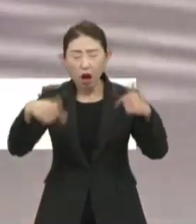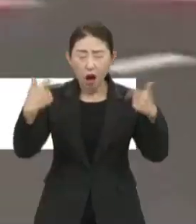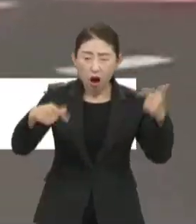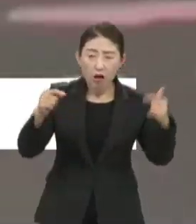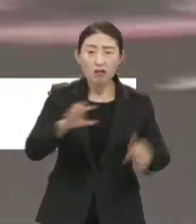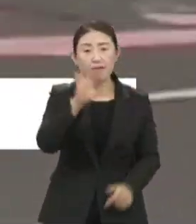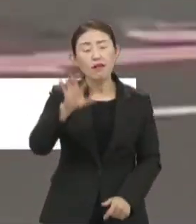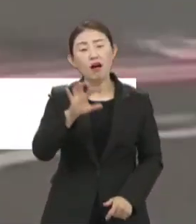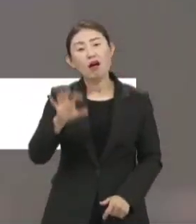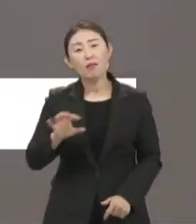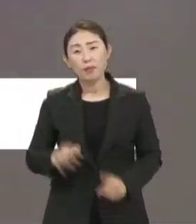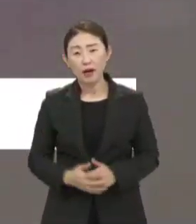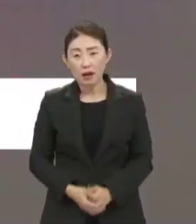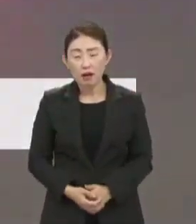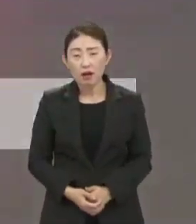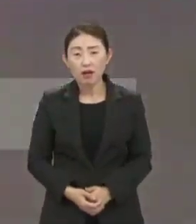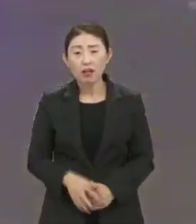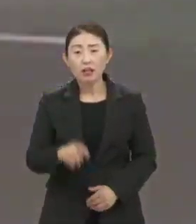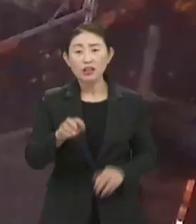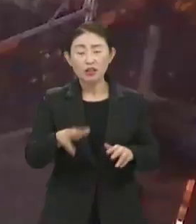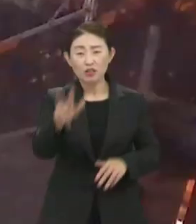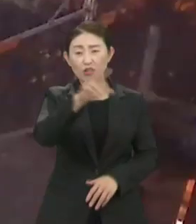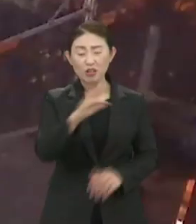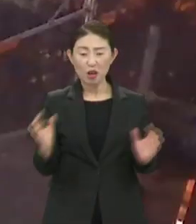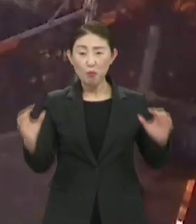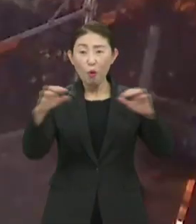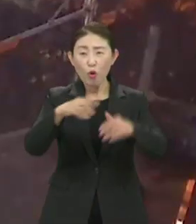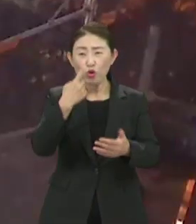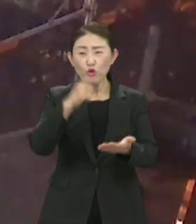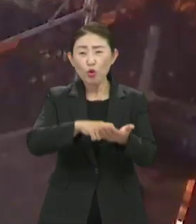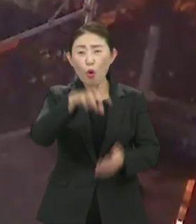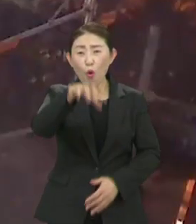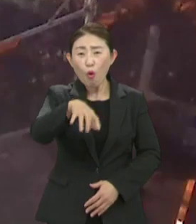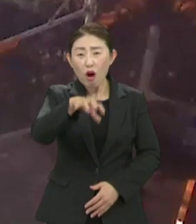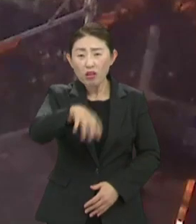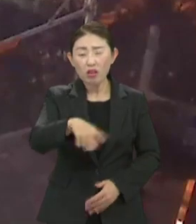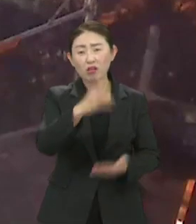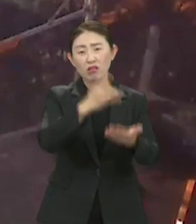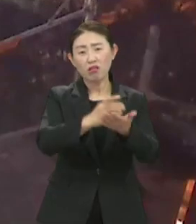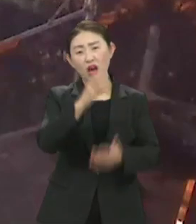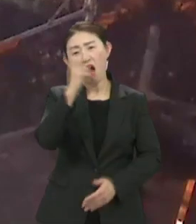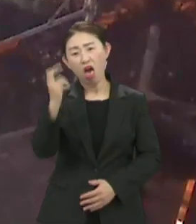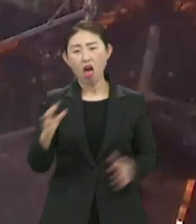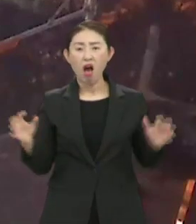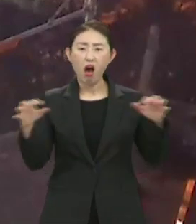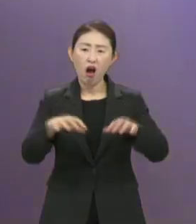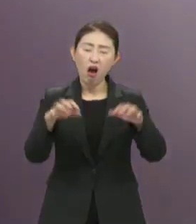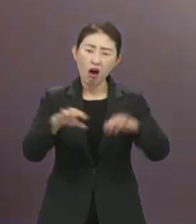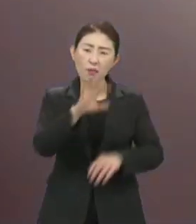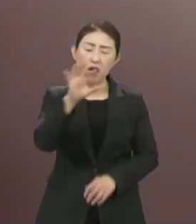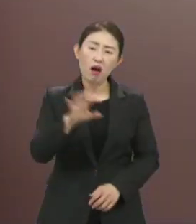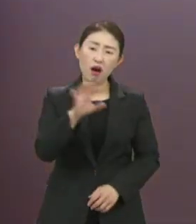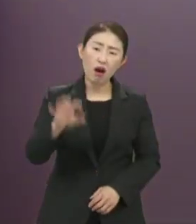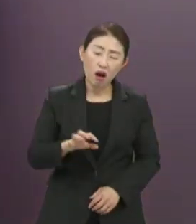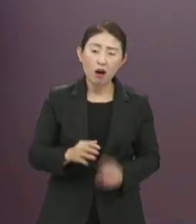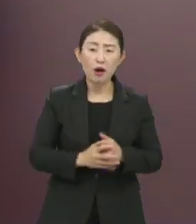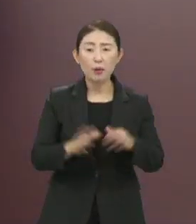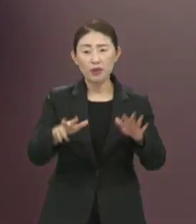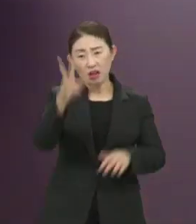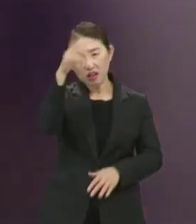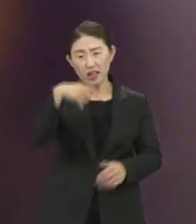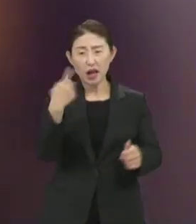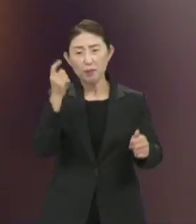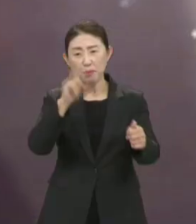있습니다. 특히 접근성이 좋다는 이유 등으로 폭주족들이 자주 집결하는 천안과 아산 일대에선 올해에만